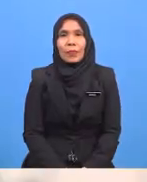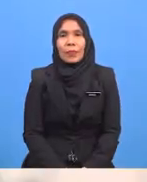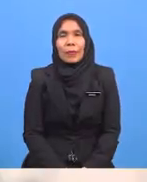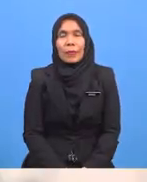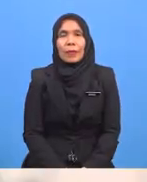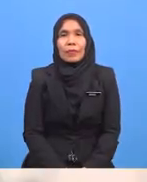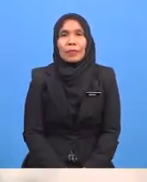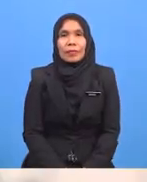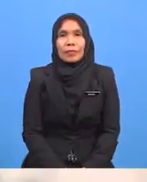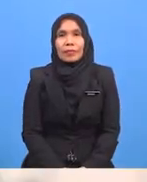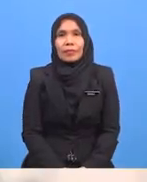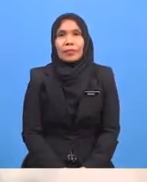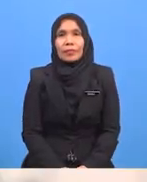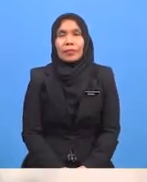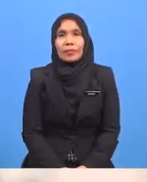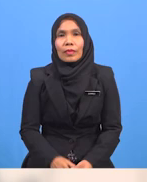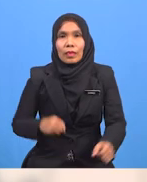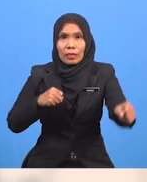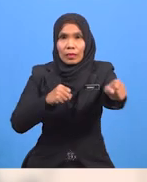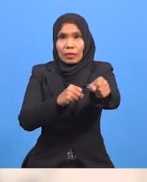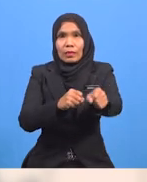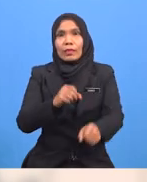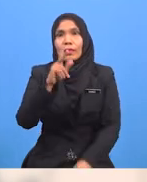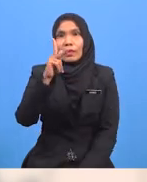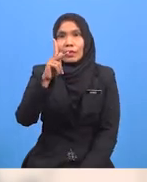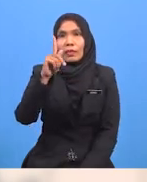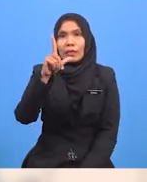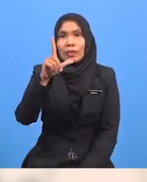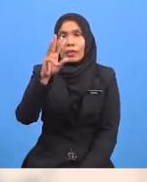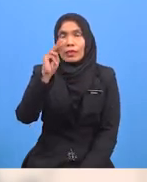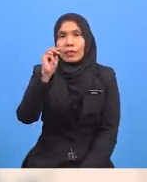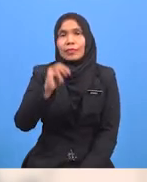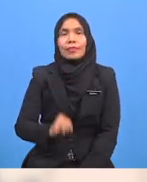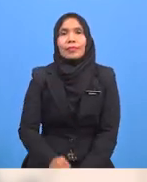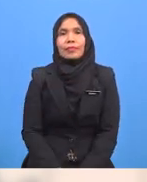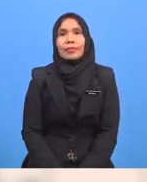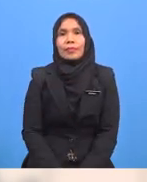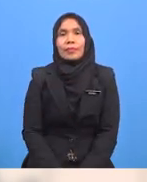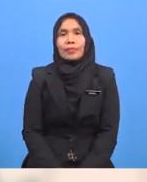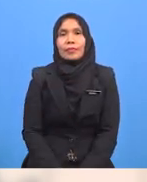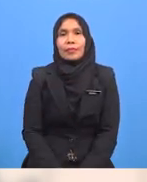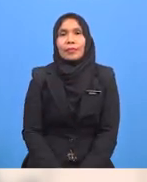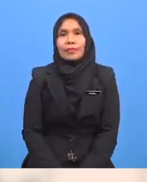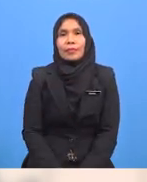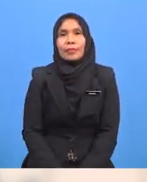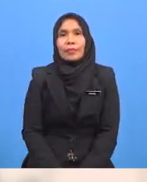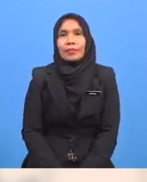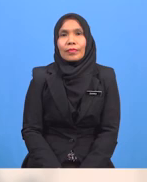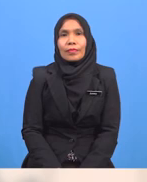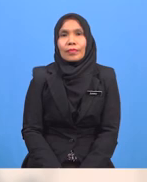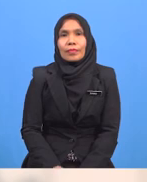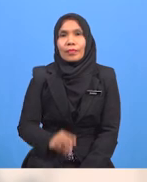rajah menunjukkan segitiga kyb dengan LM = 30